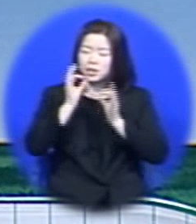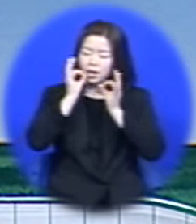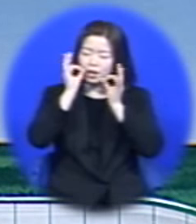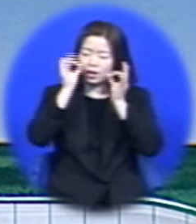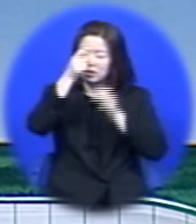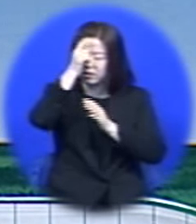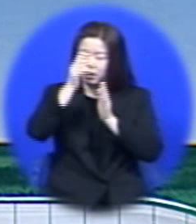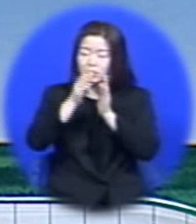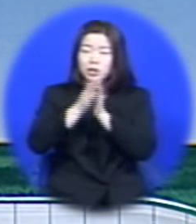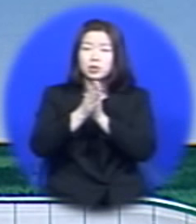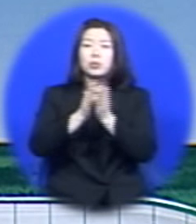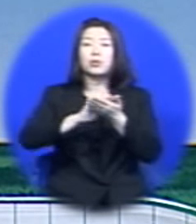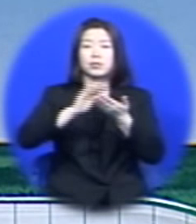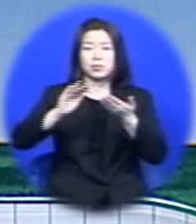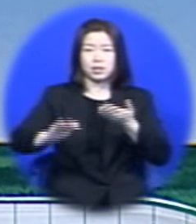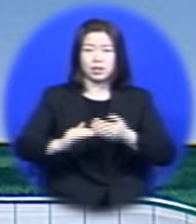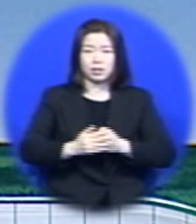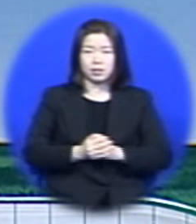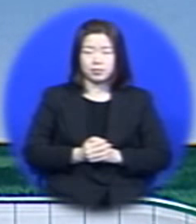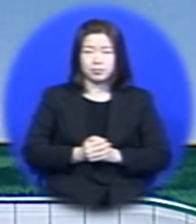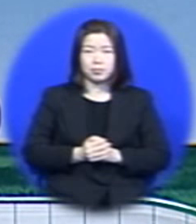기도입니다.